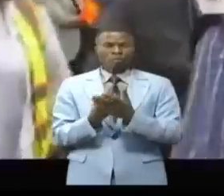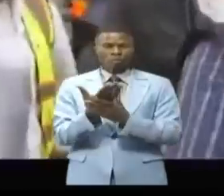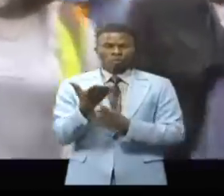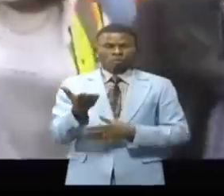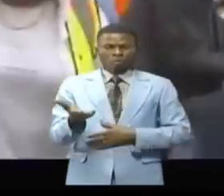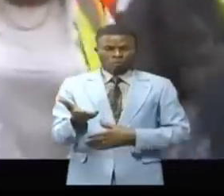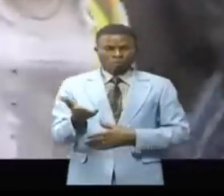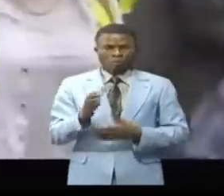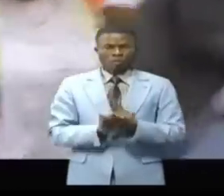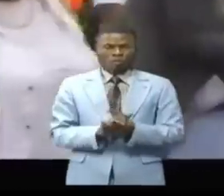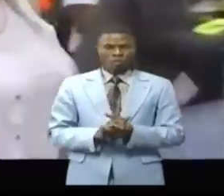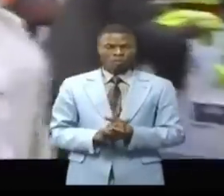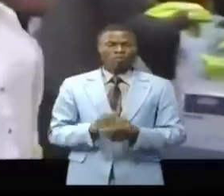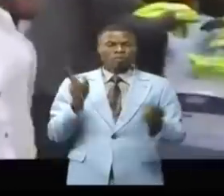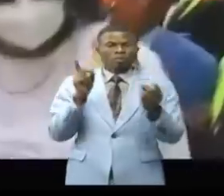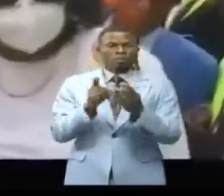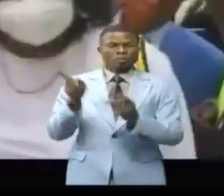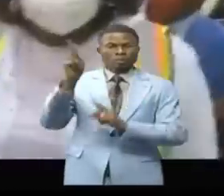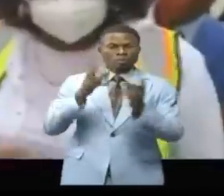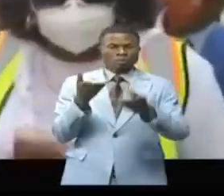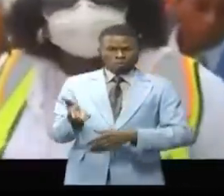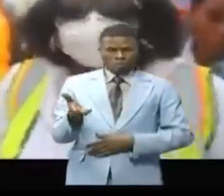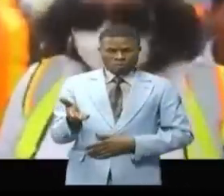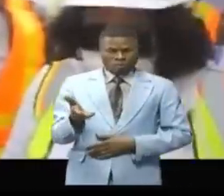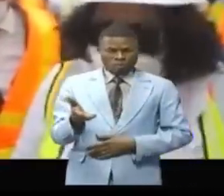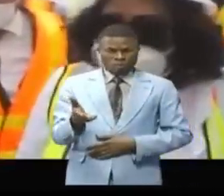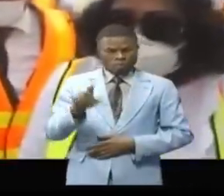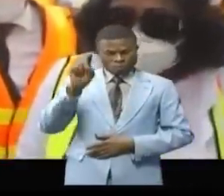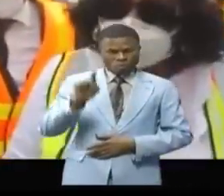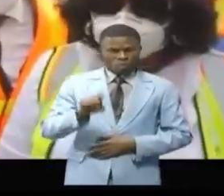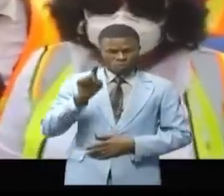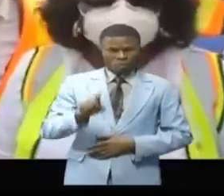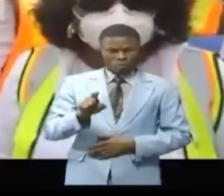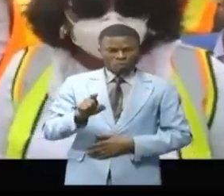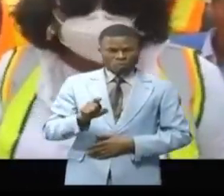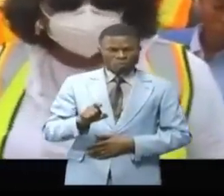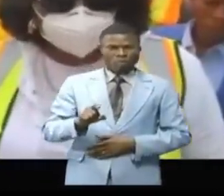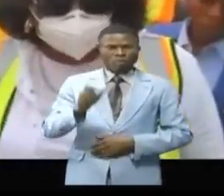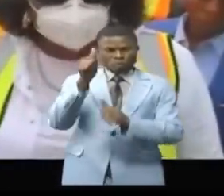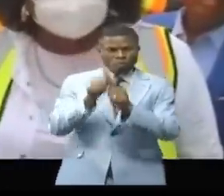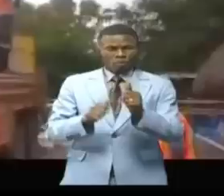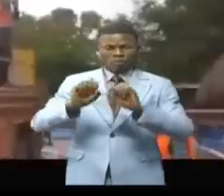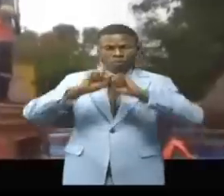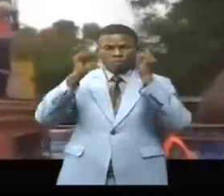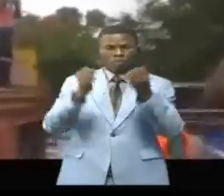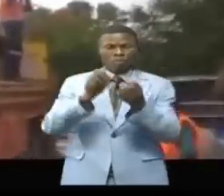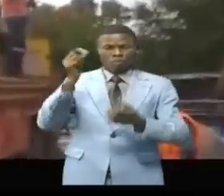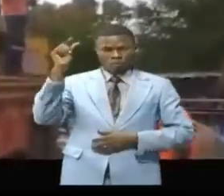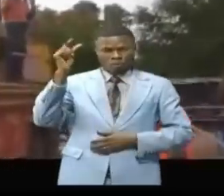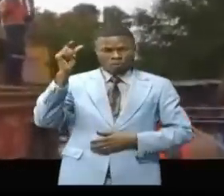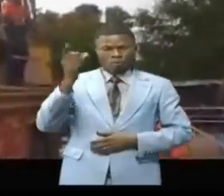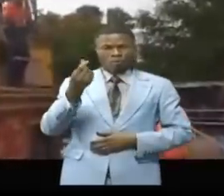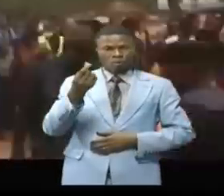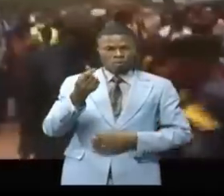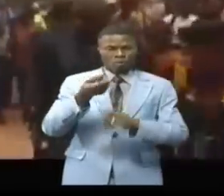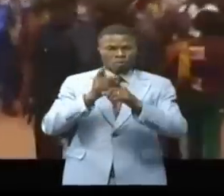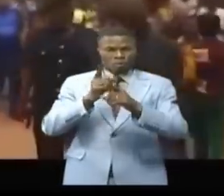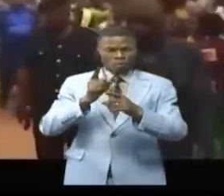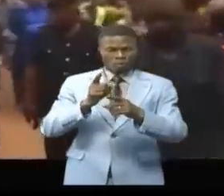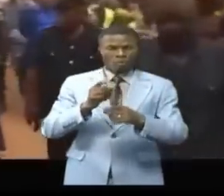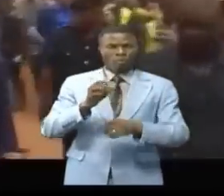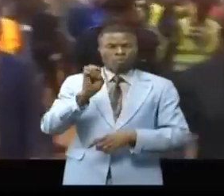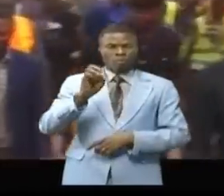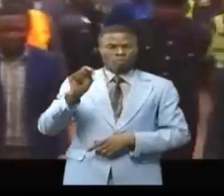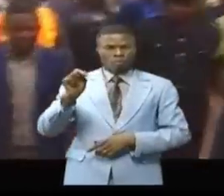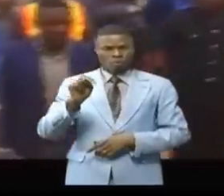maladies qu'a connue cette population. Obligation de chaque société minière, sous le financement de l'MMR,